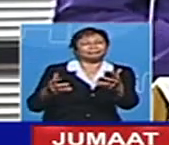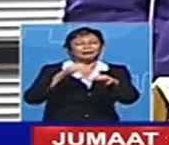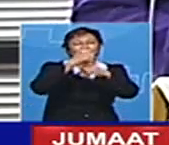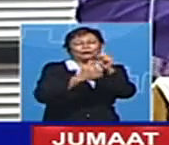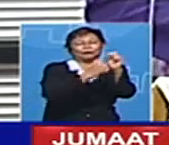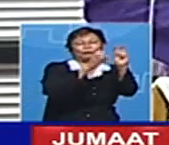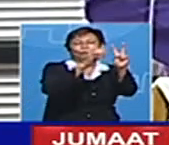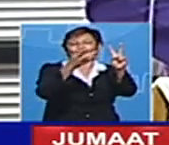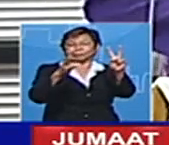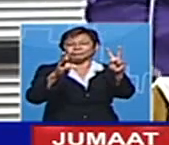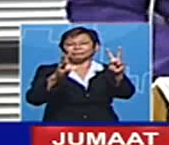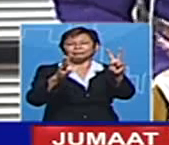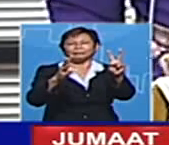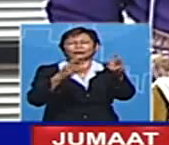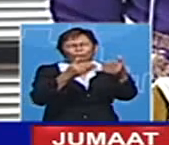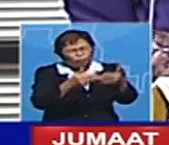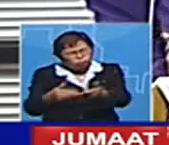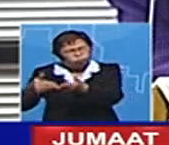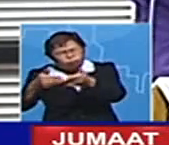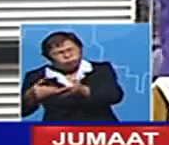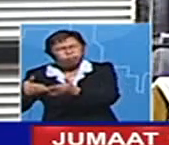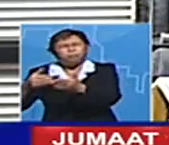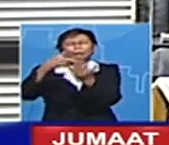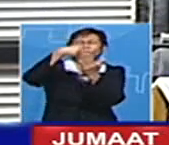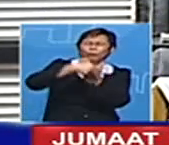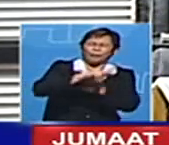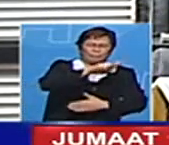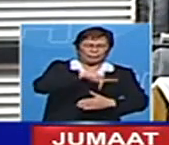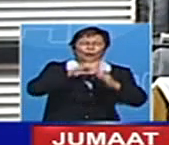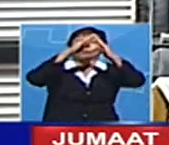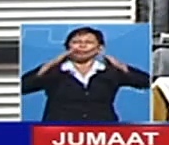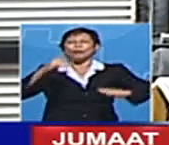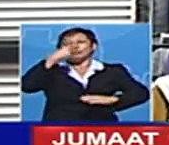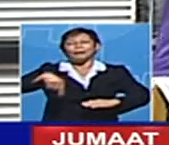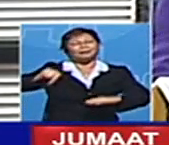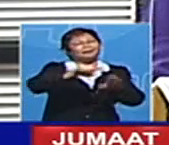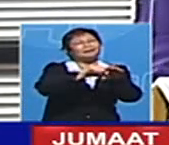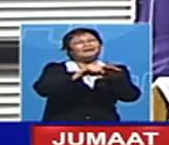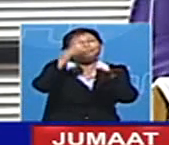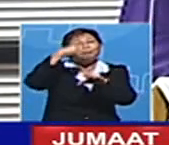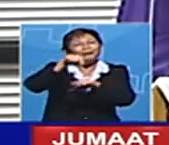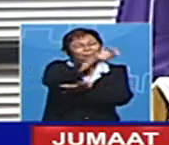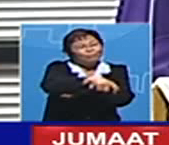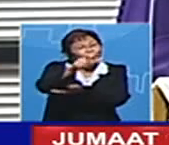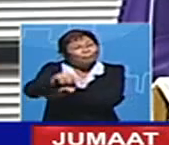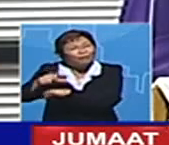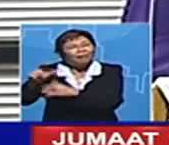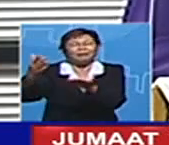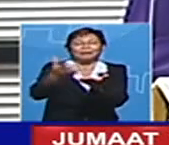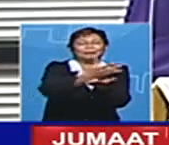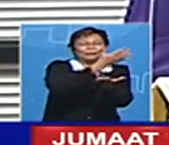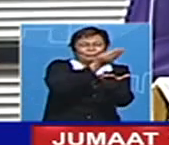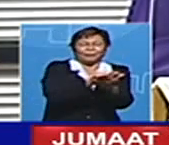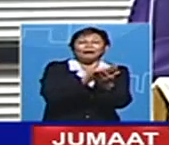2016 meneruskan pelbagai program pemilikan rumah bagi segenap lapisan pendapatan seperti